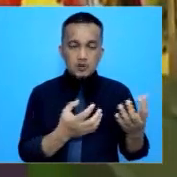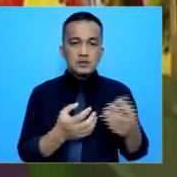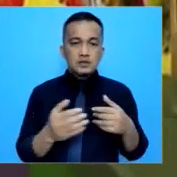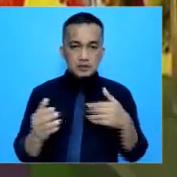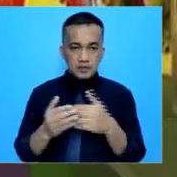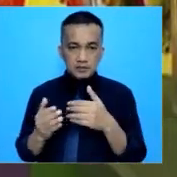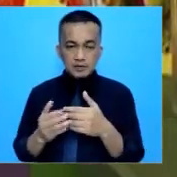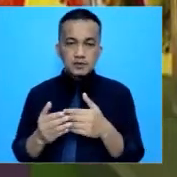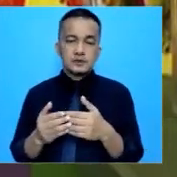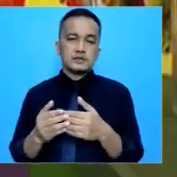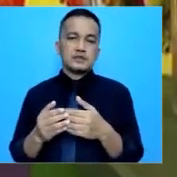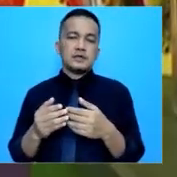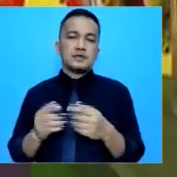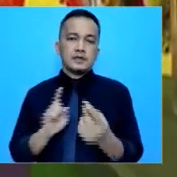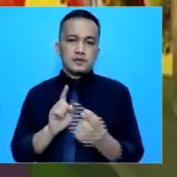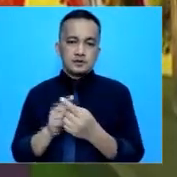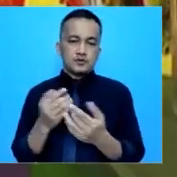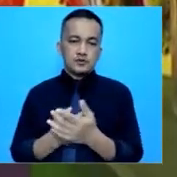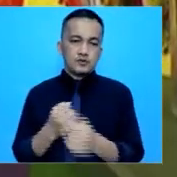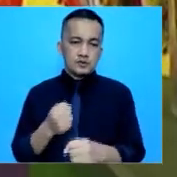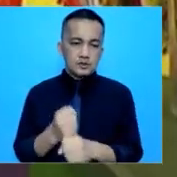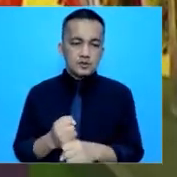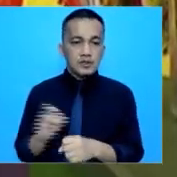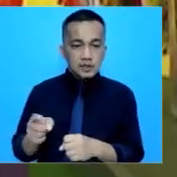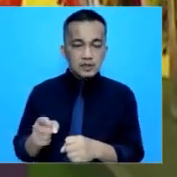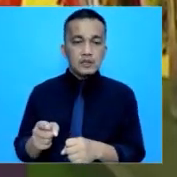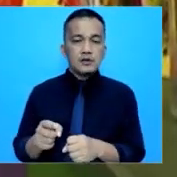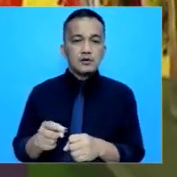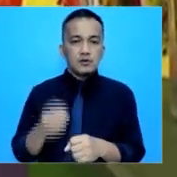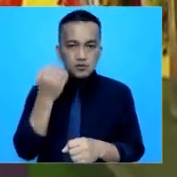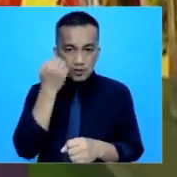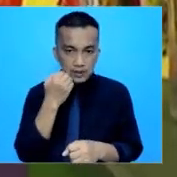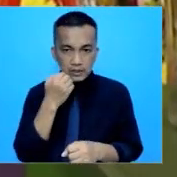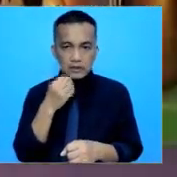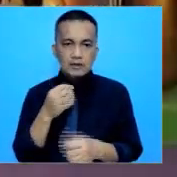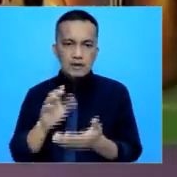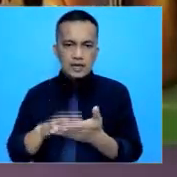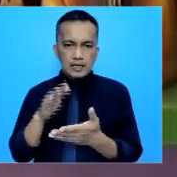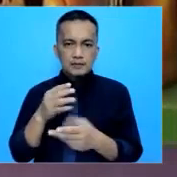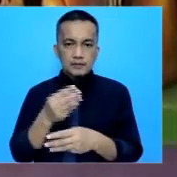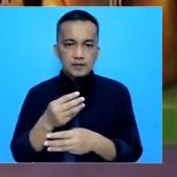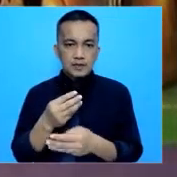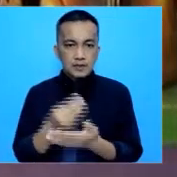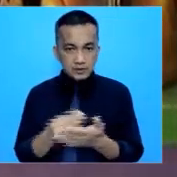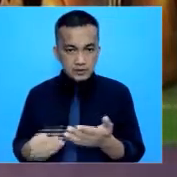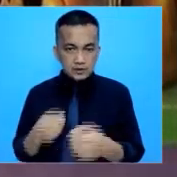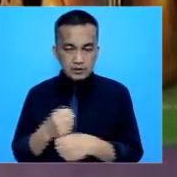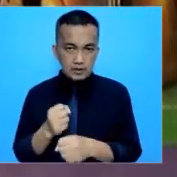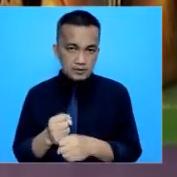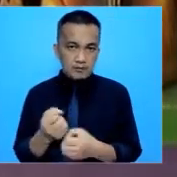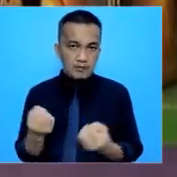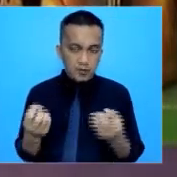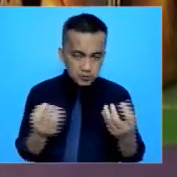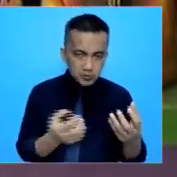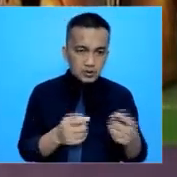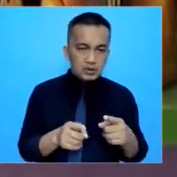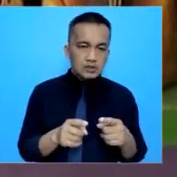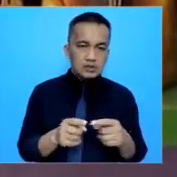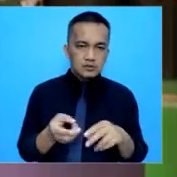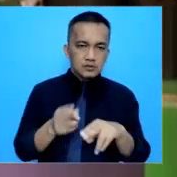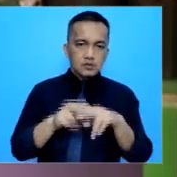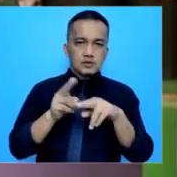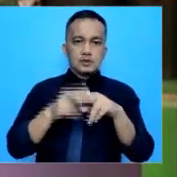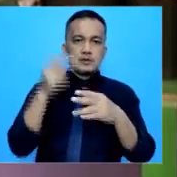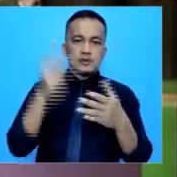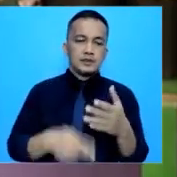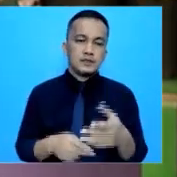pagsalubong sa bagong taon. Ang kulang na supply at mataas na presyo ng mga materyales sa paggawa ng paputok pa rin daw ang dahilan ng pagdoble ng presyo. Para matiyak